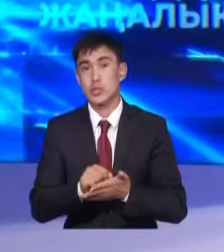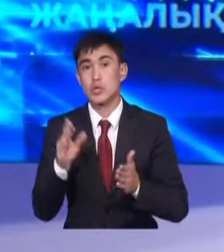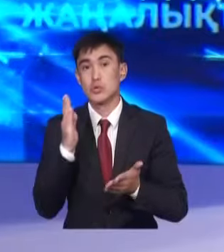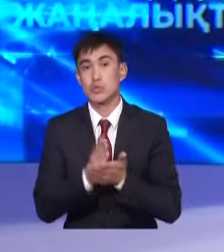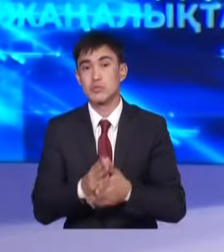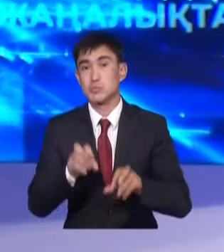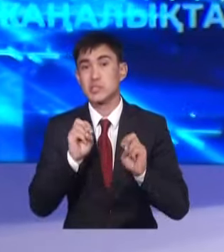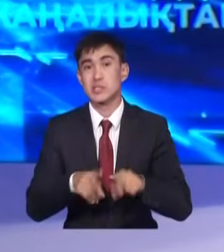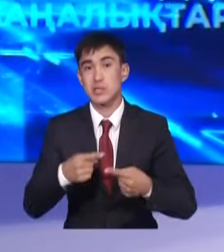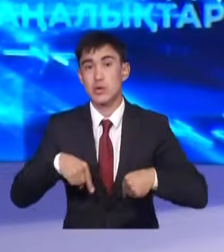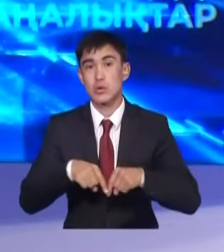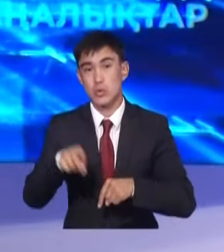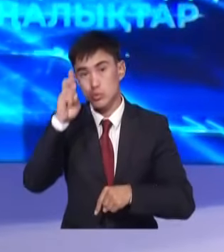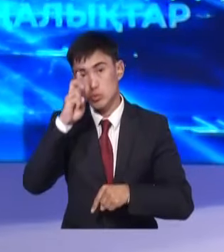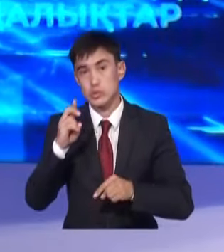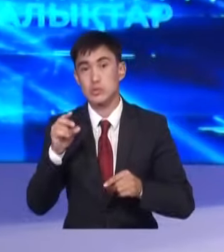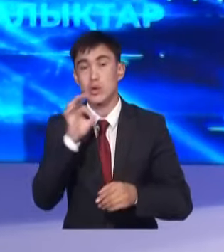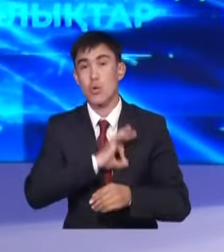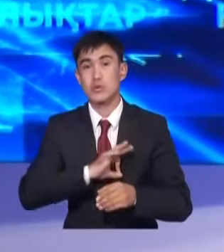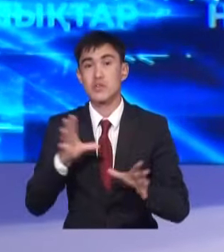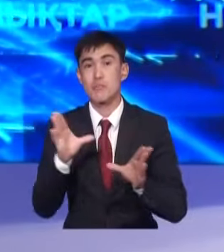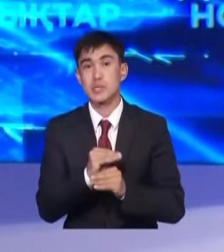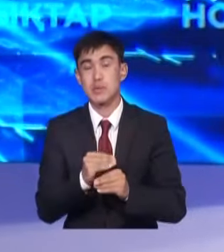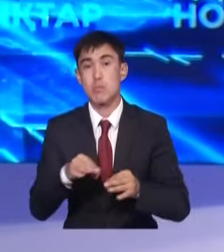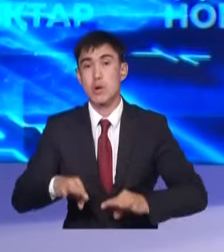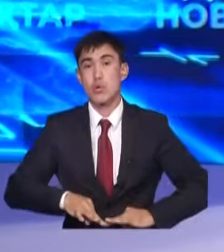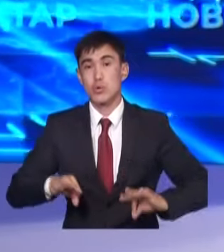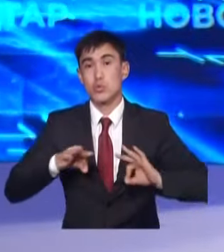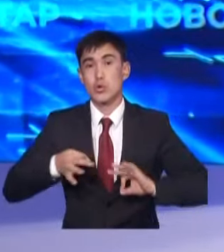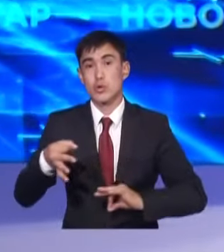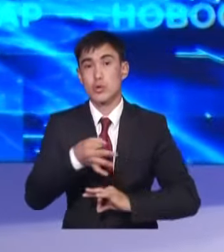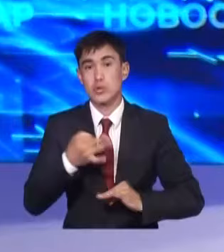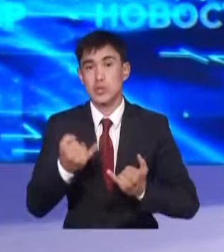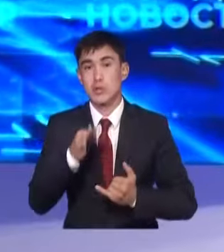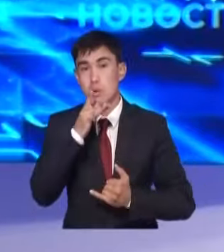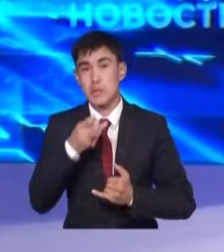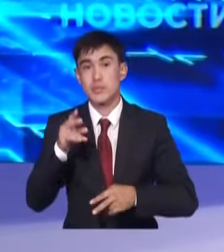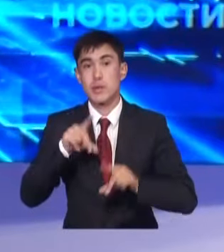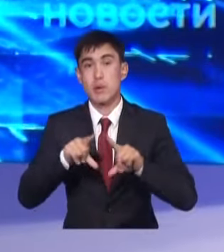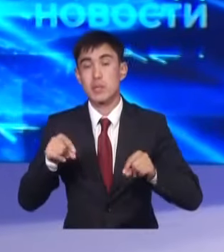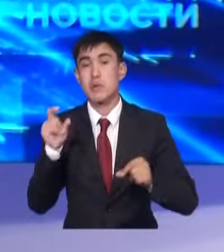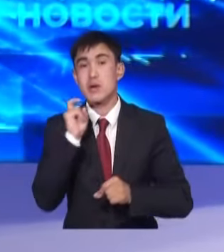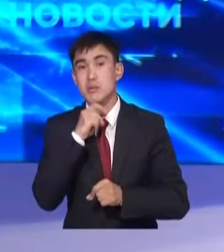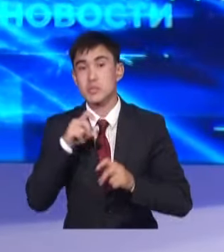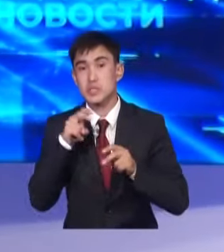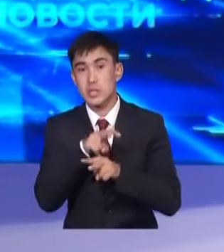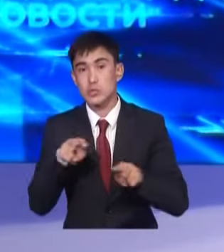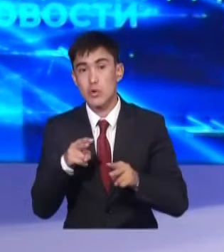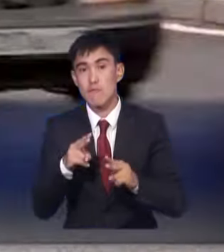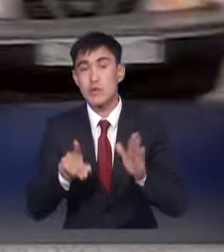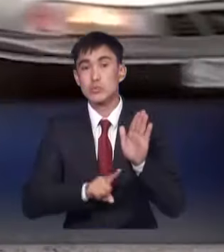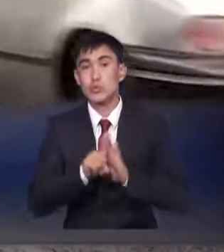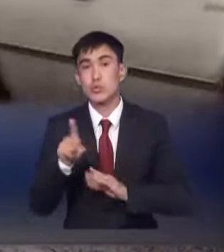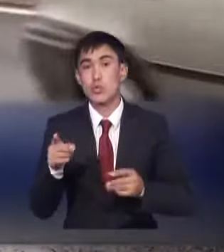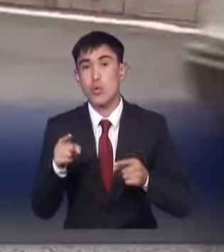установлены специалистами органов государственных доходов совместно с прокуратурой региона на данный момент департамент экономического надзора